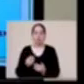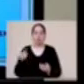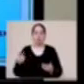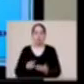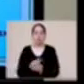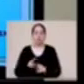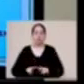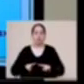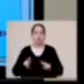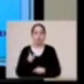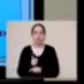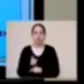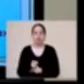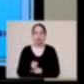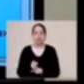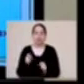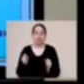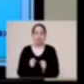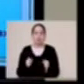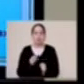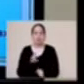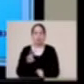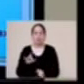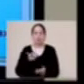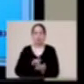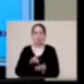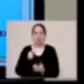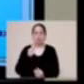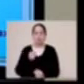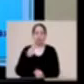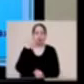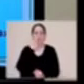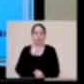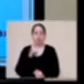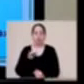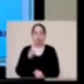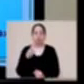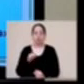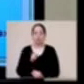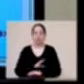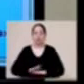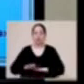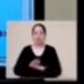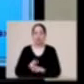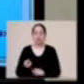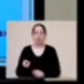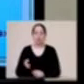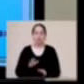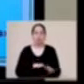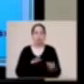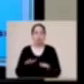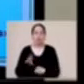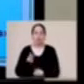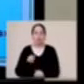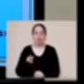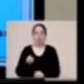раздвоенному хвосту. Зимует она в Центральной Африке и Южной Азии. Прилетает в марте